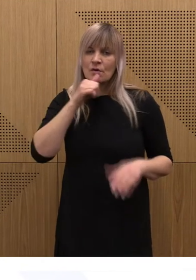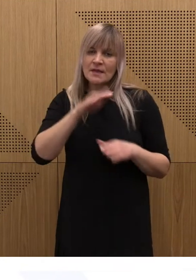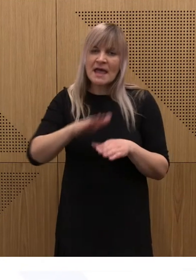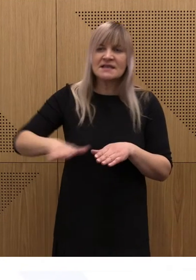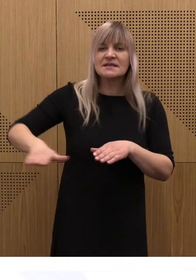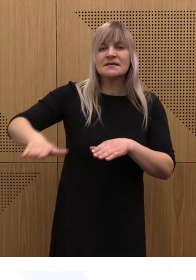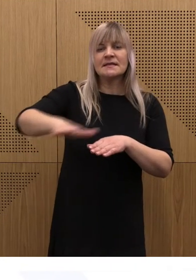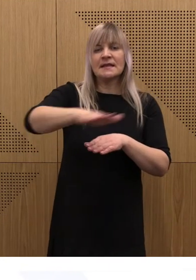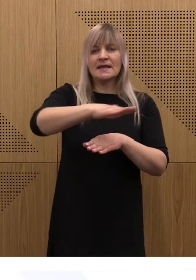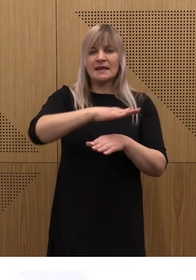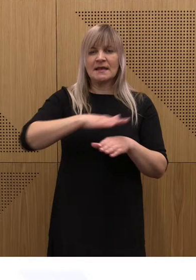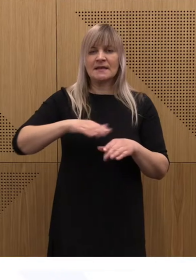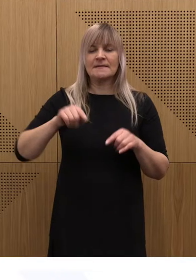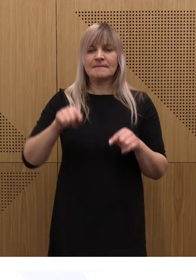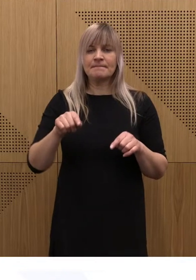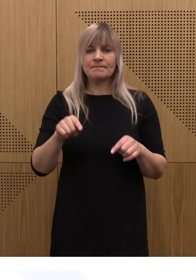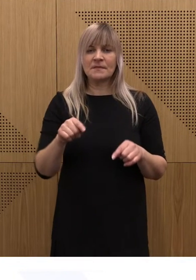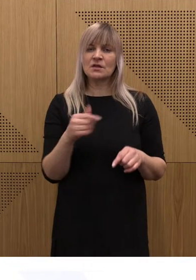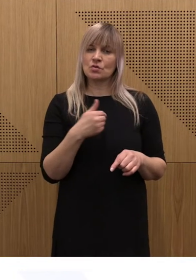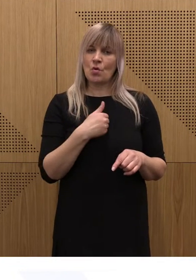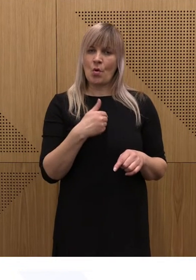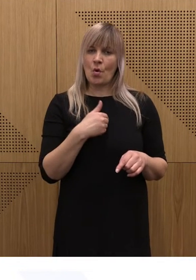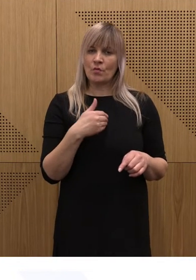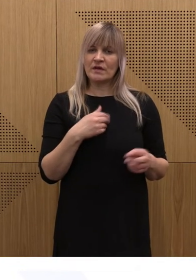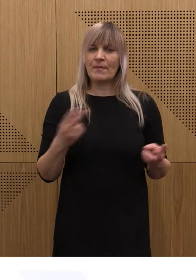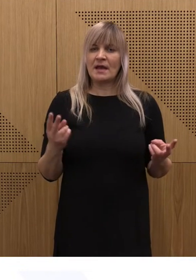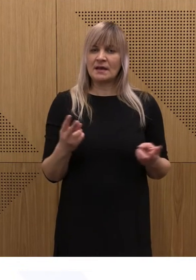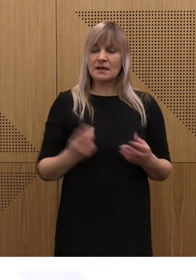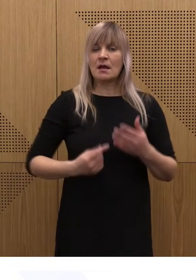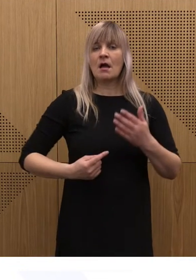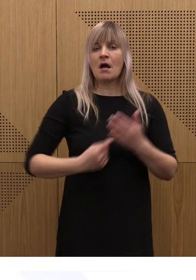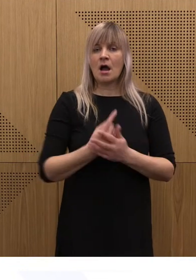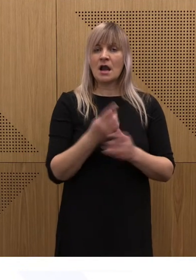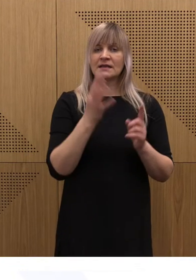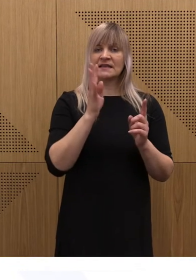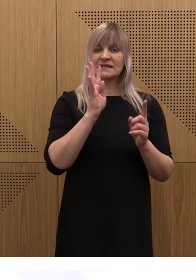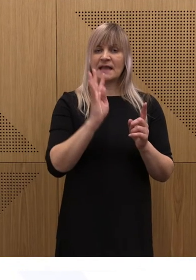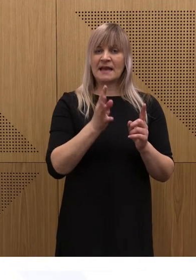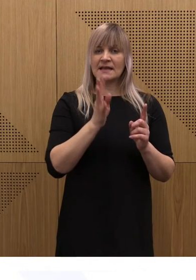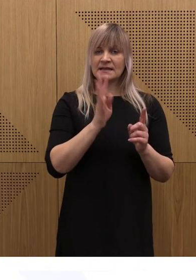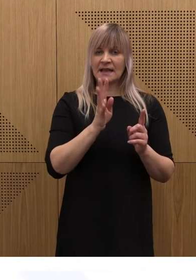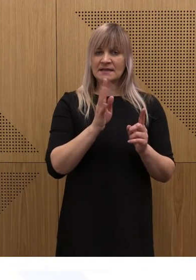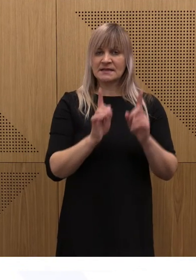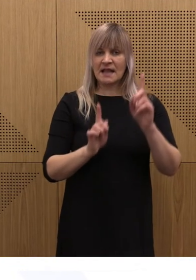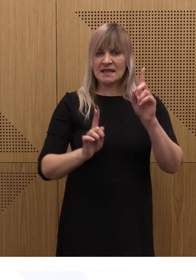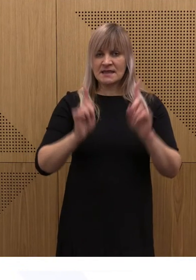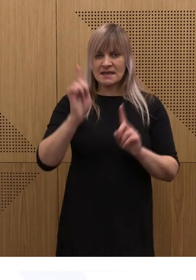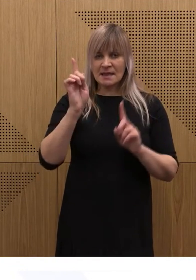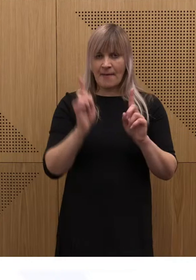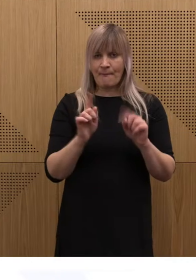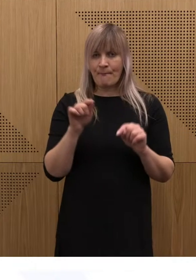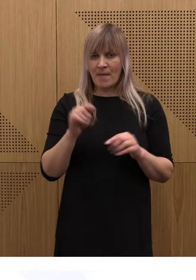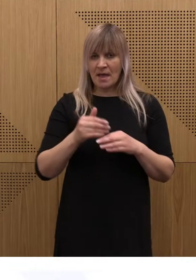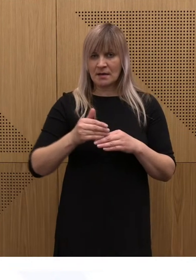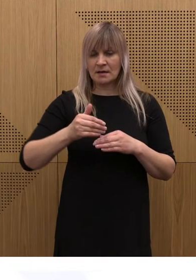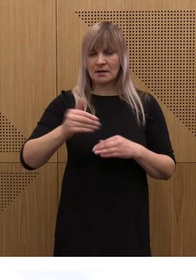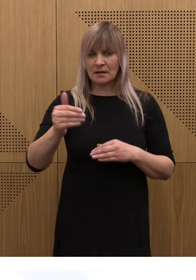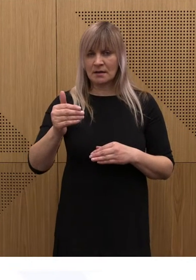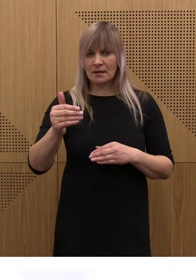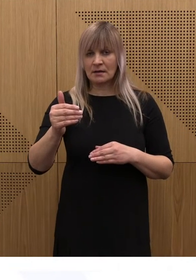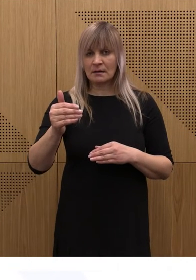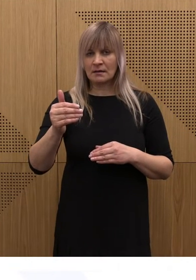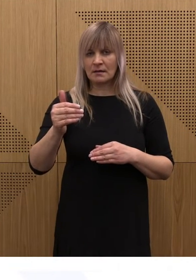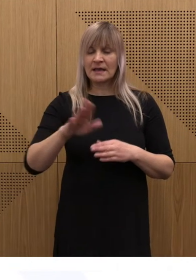Eesti . Meie soov on siis see , et alates 14. detsembrist , mis on